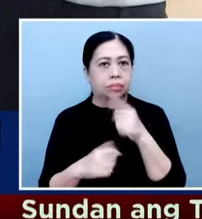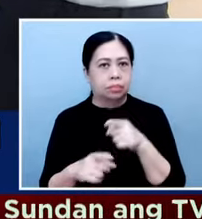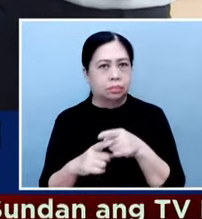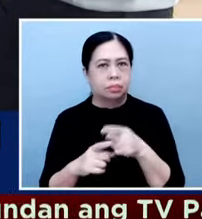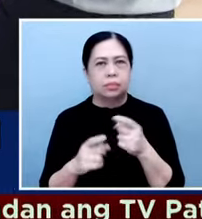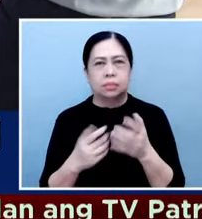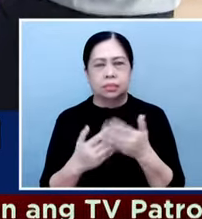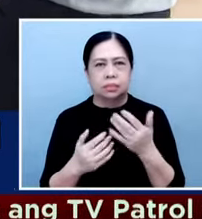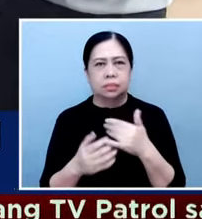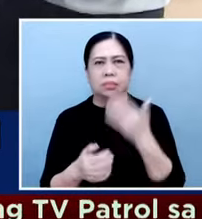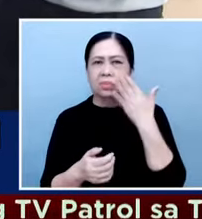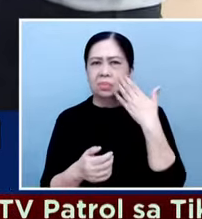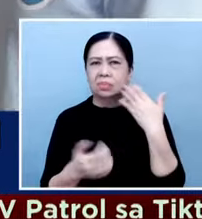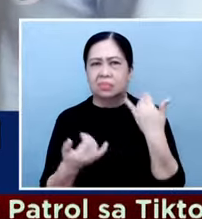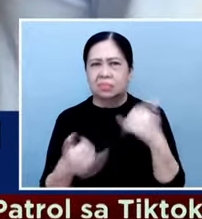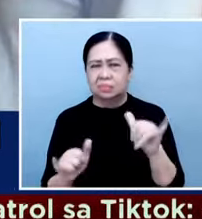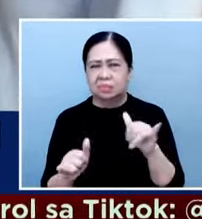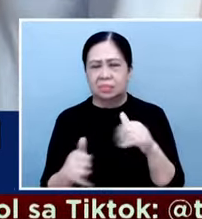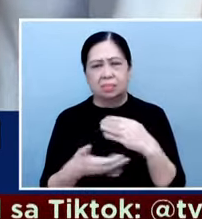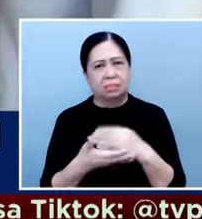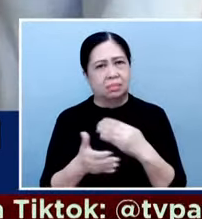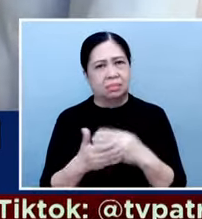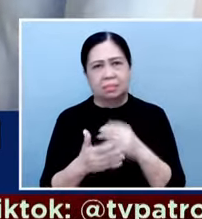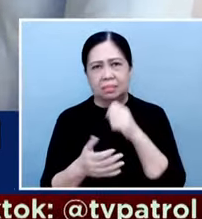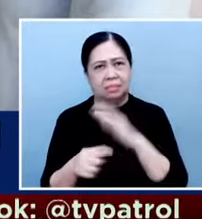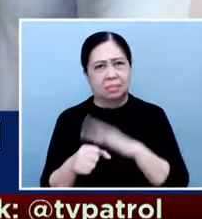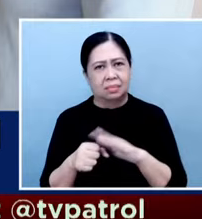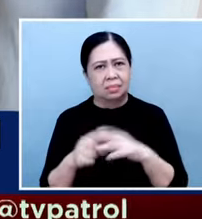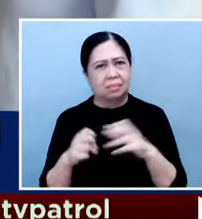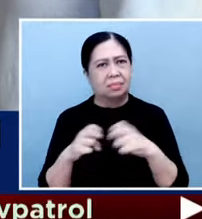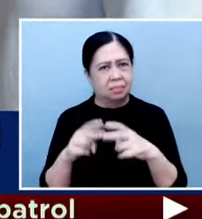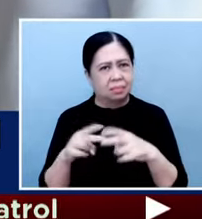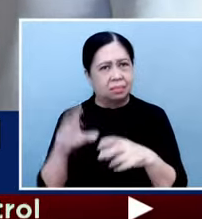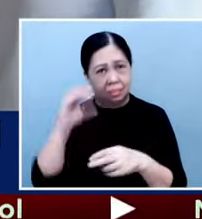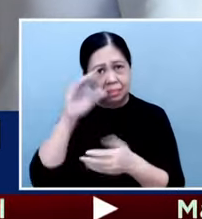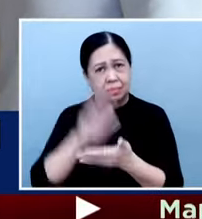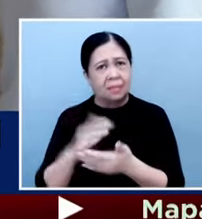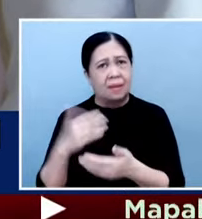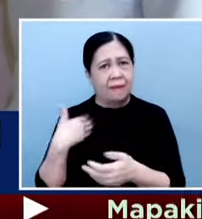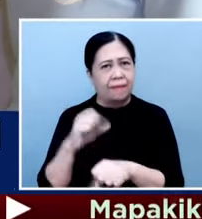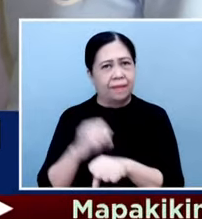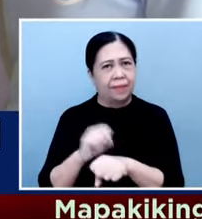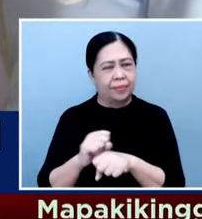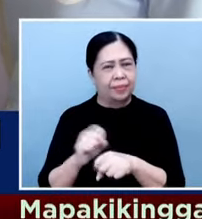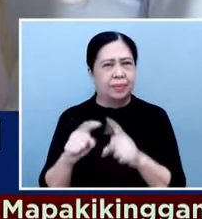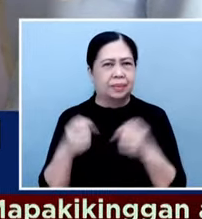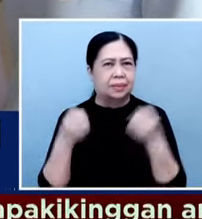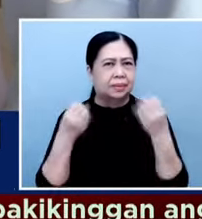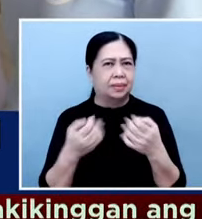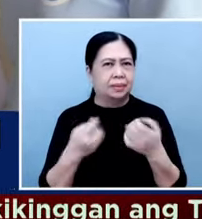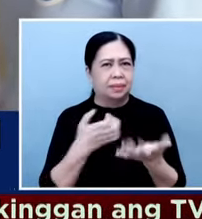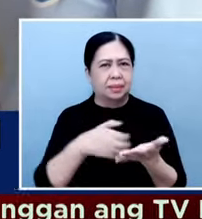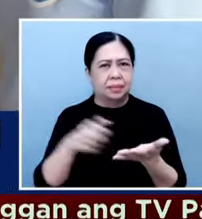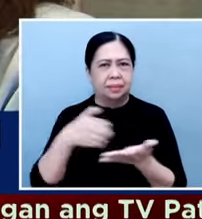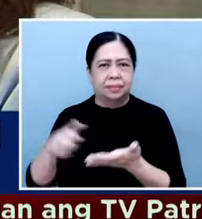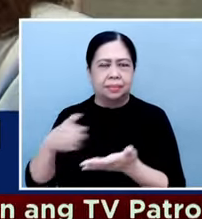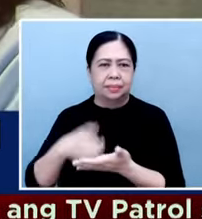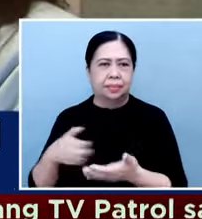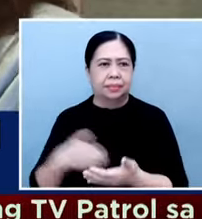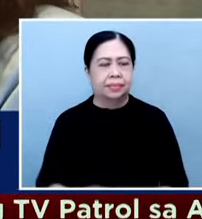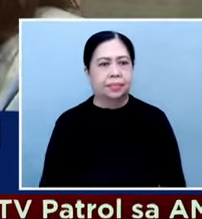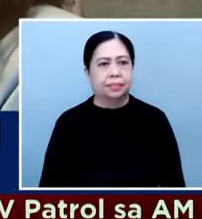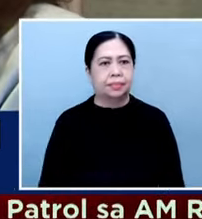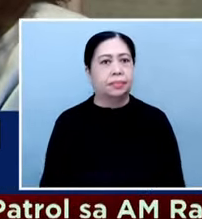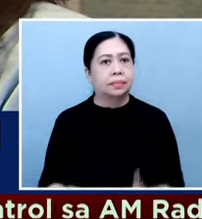na kinakapos pa rin sila sa budget kahit may trabaho rin ng kanyang mister dahil sa dami ng gastusin.